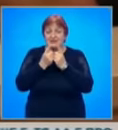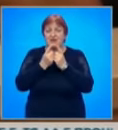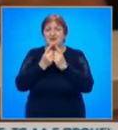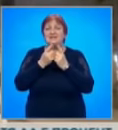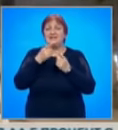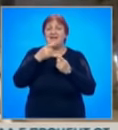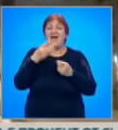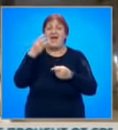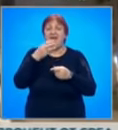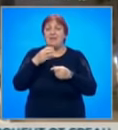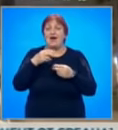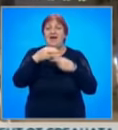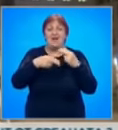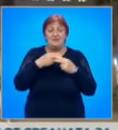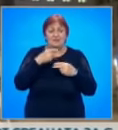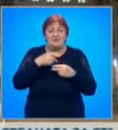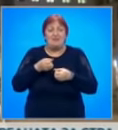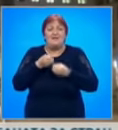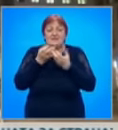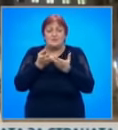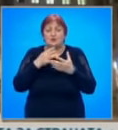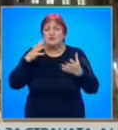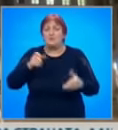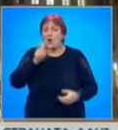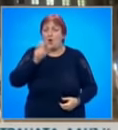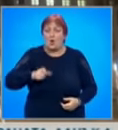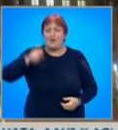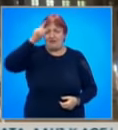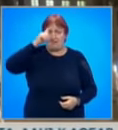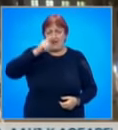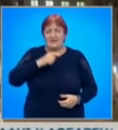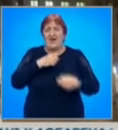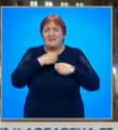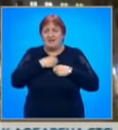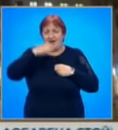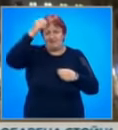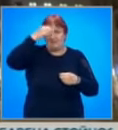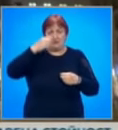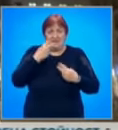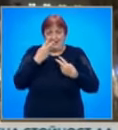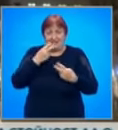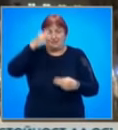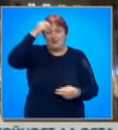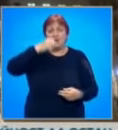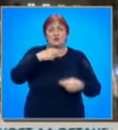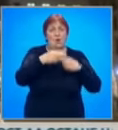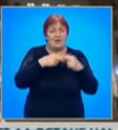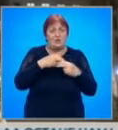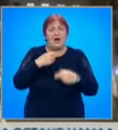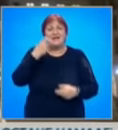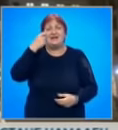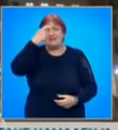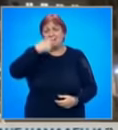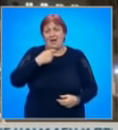екипа на филма. Това даде възможност на хиляди хора в Германия да гледат българско кино. Аз самата правя